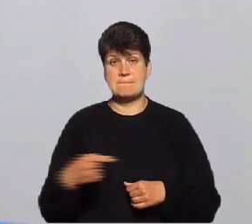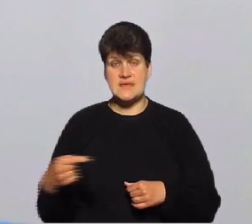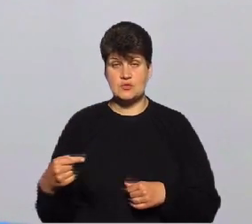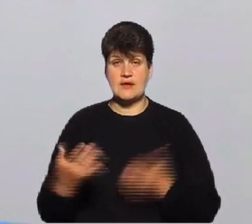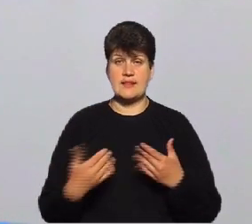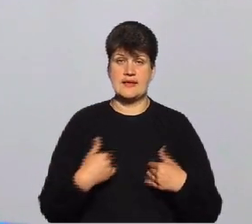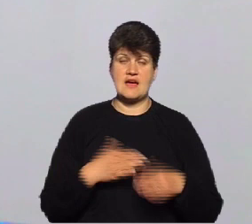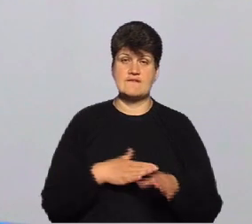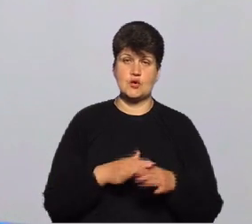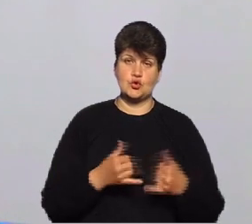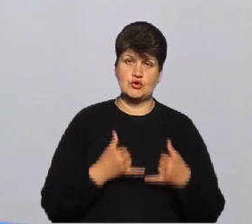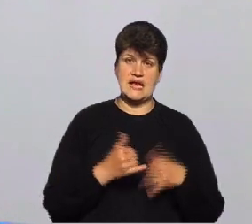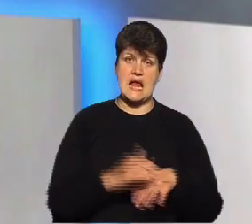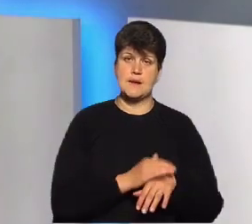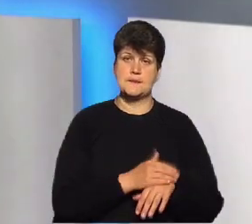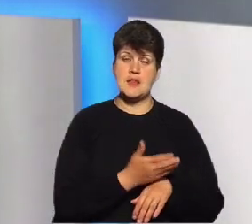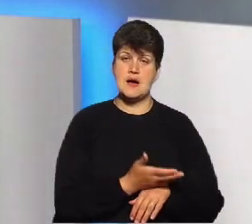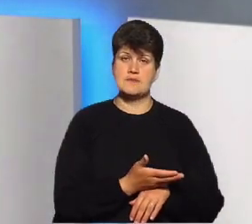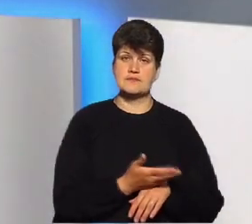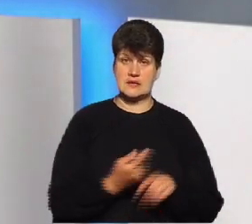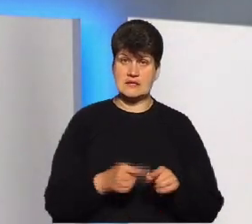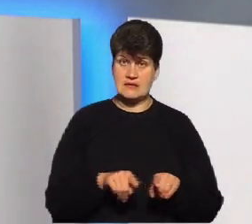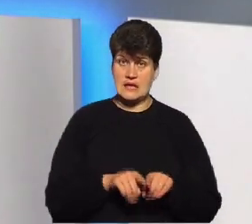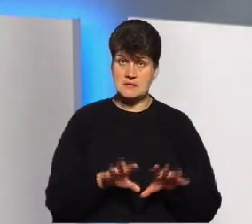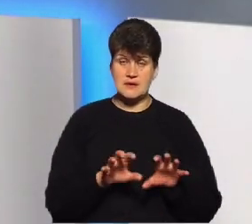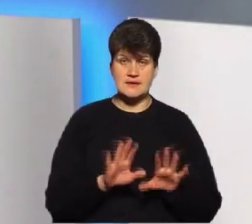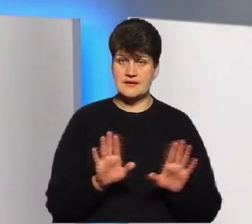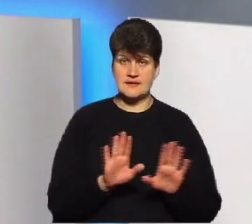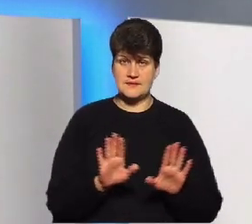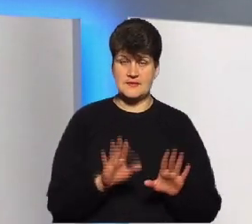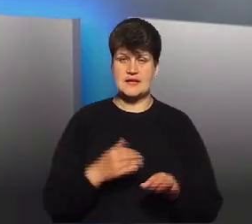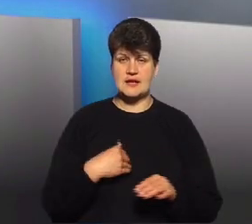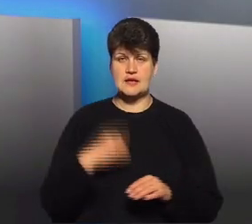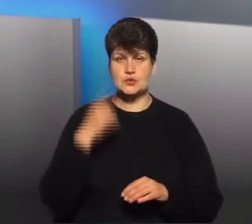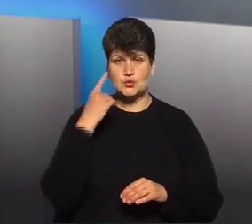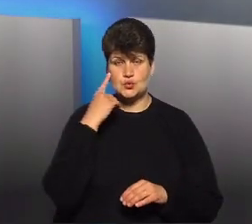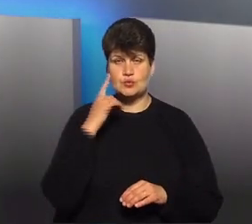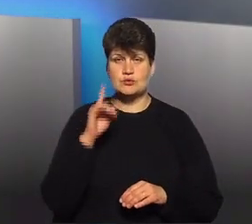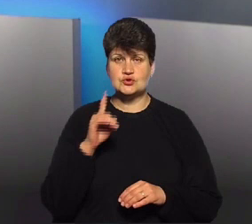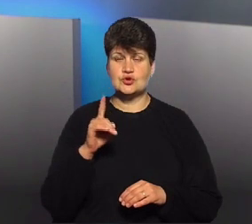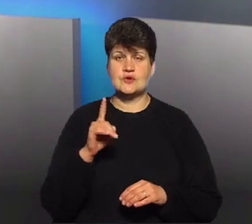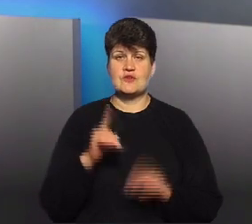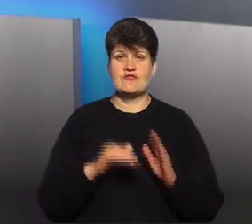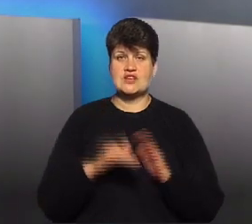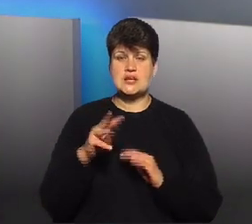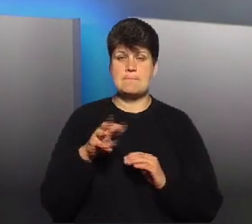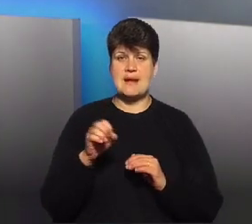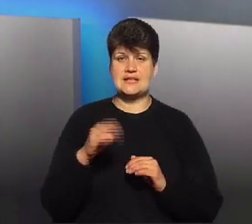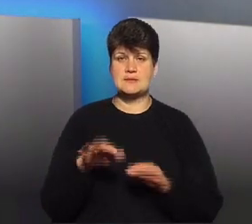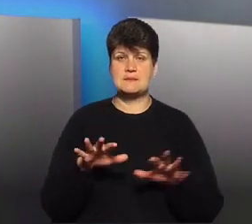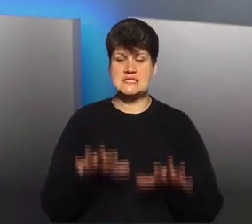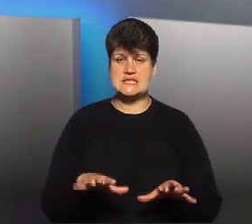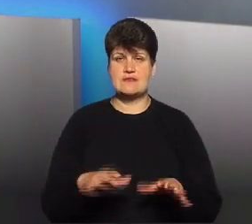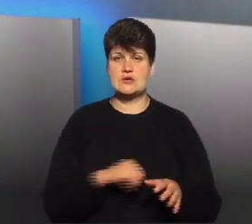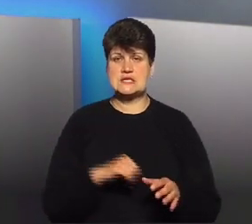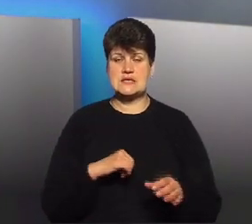блага. Це ви так сприймаєте? Я насправді думаю, що вищий менеджмент місцевого самоврядування повинен отримувати високу